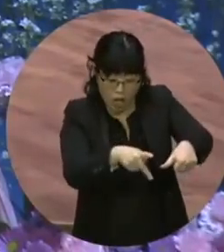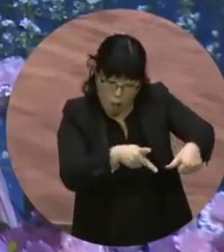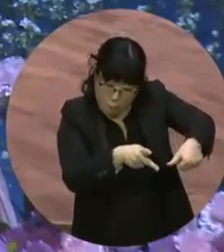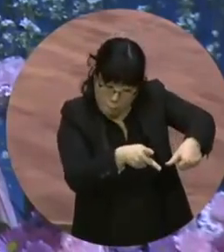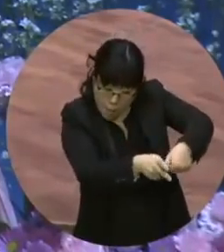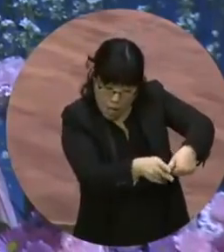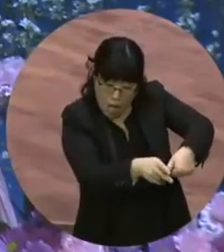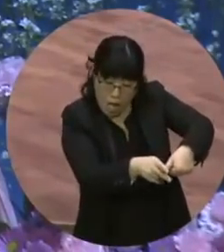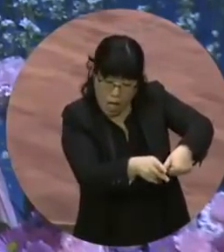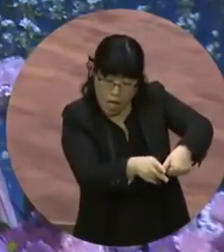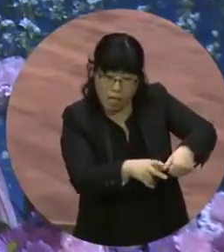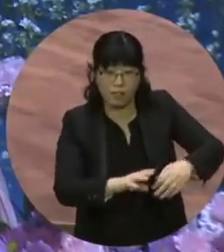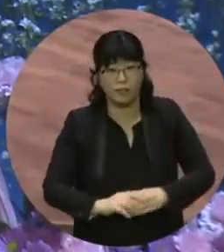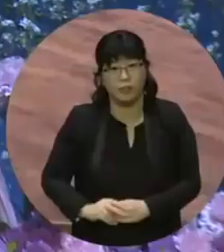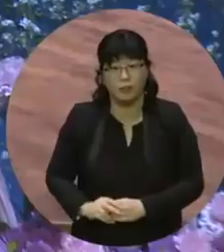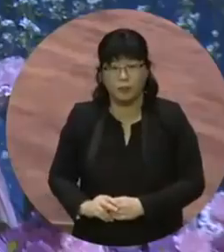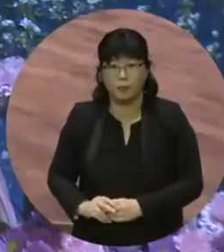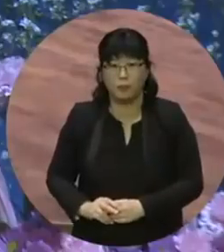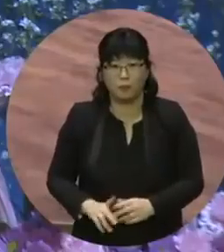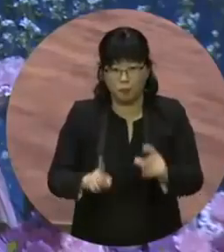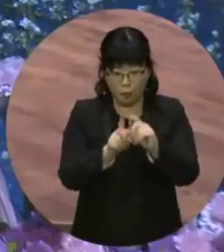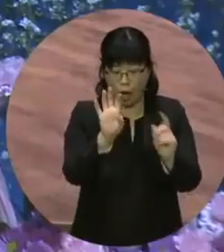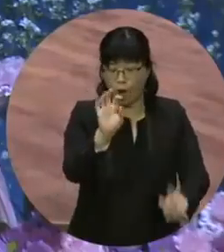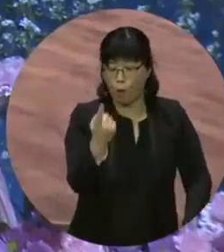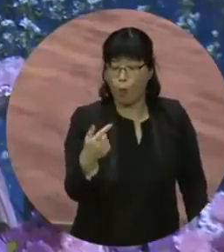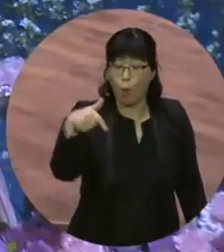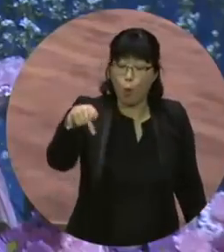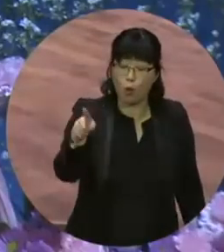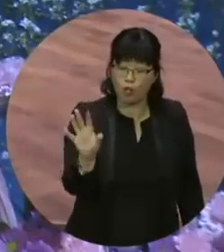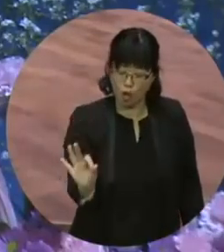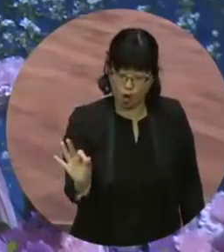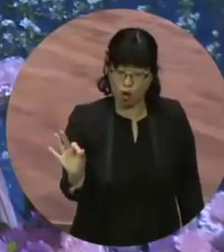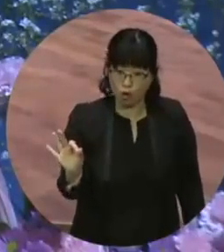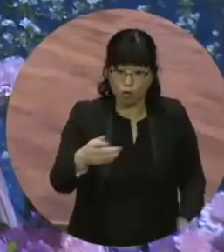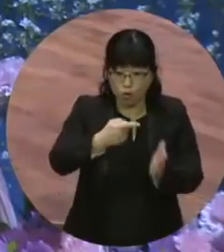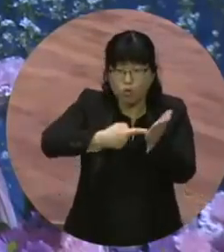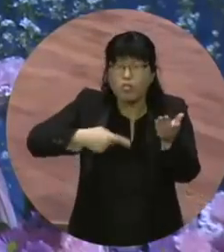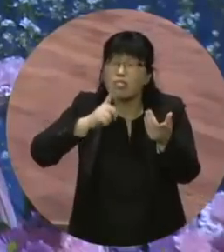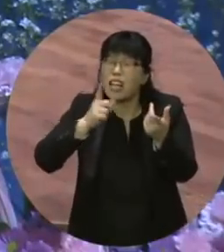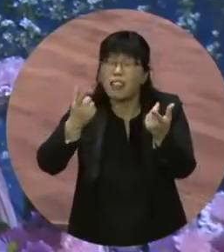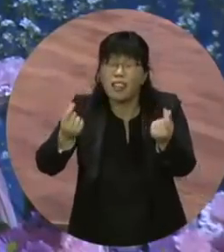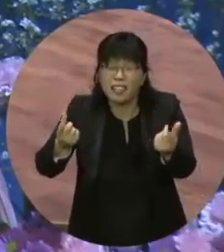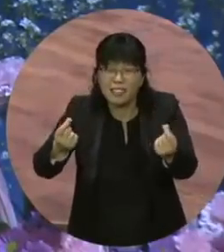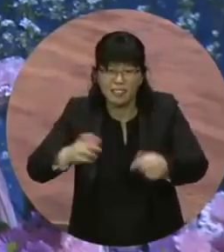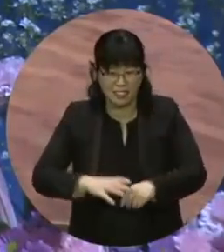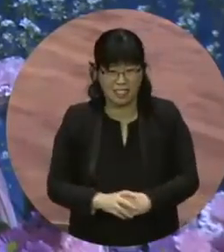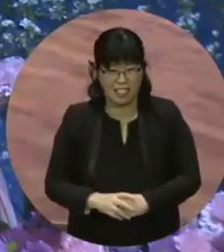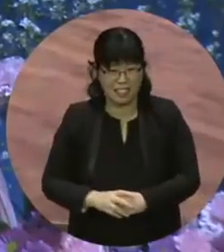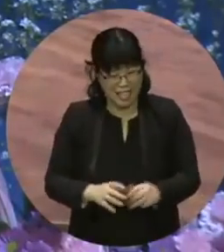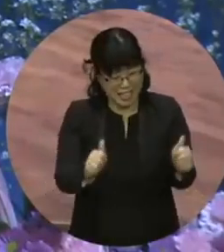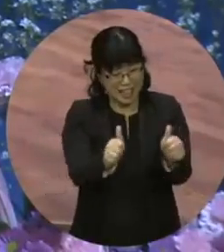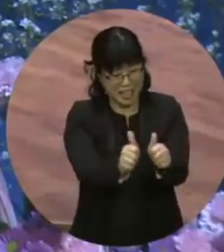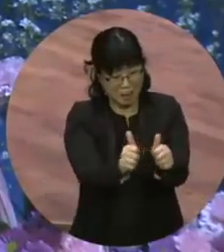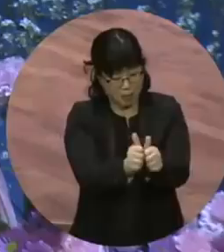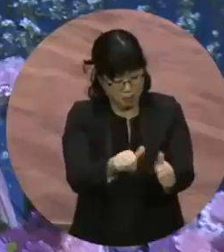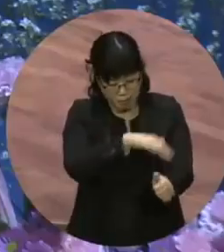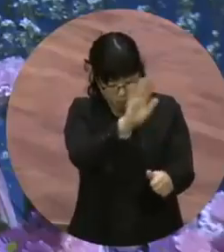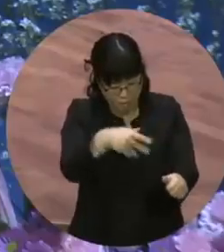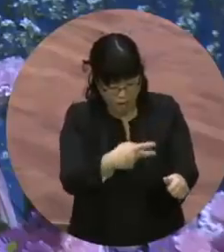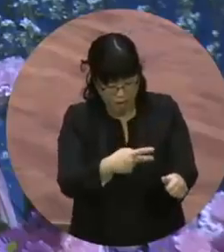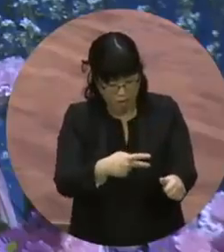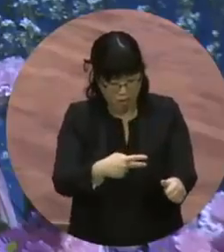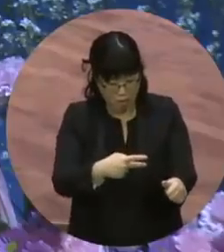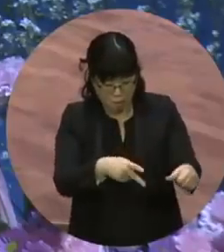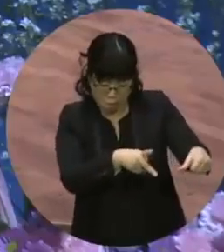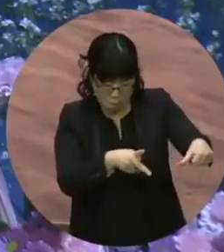다시 말해 요즘 쉽게 말하면 포경 수술이에요. 그러니까 하나님은요, 아브라함과 체결한 언약 피를 많이 흘렸나